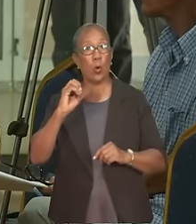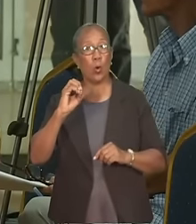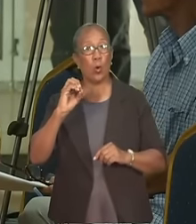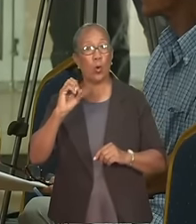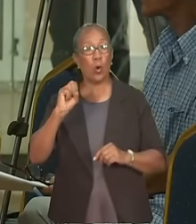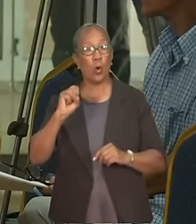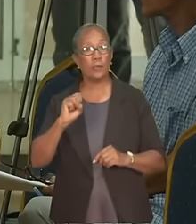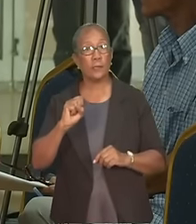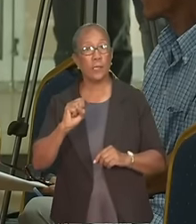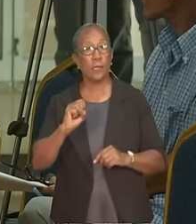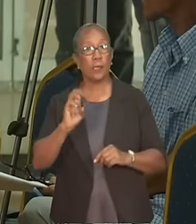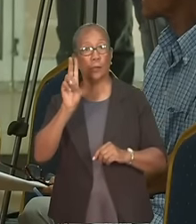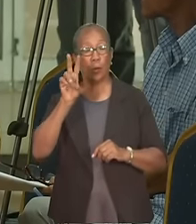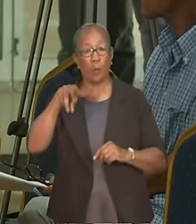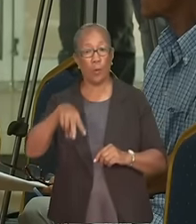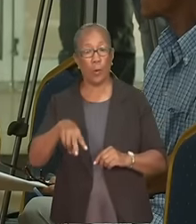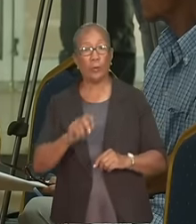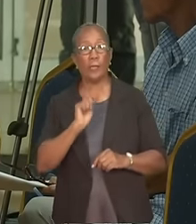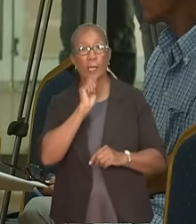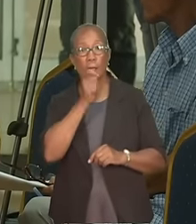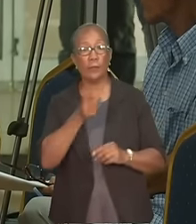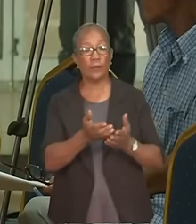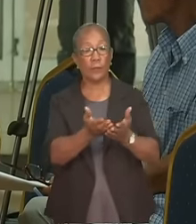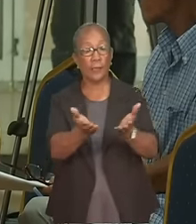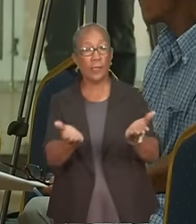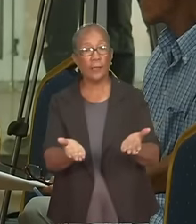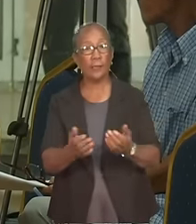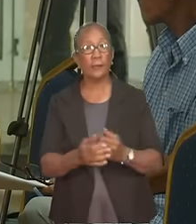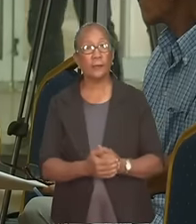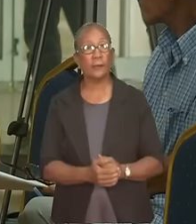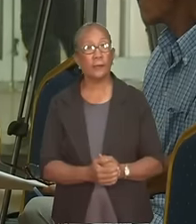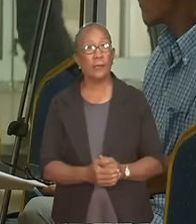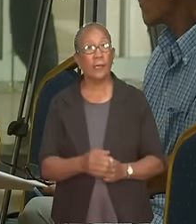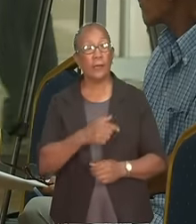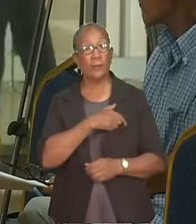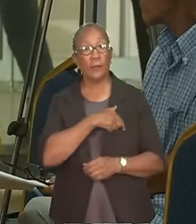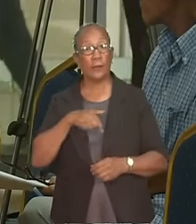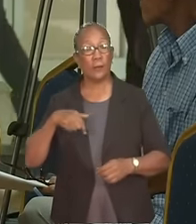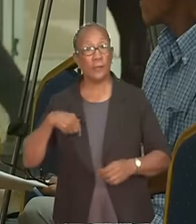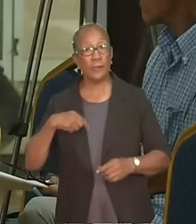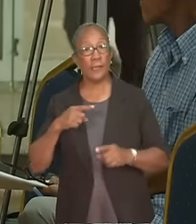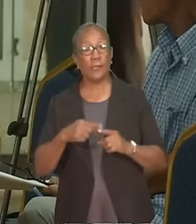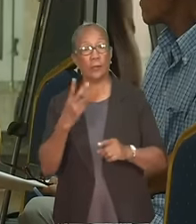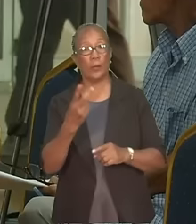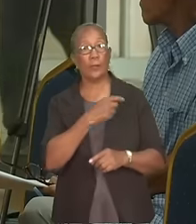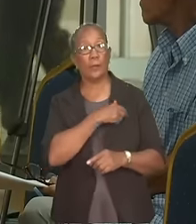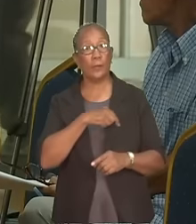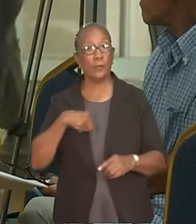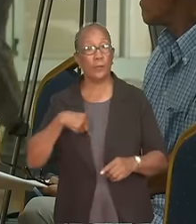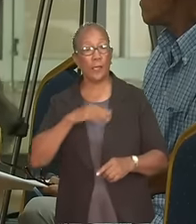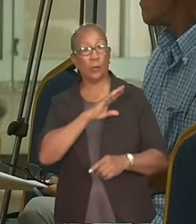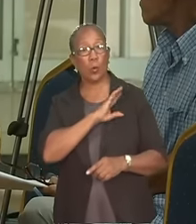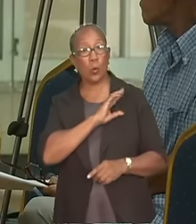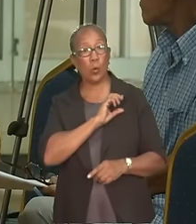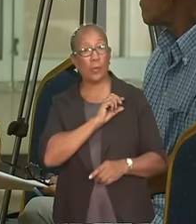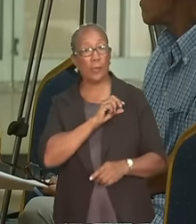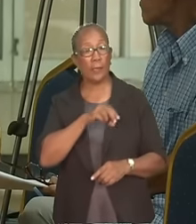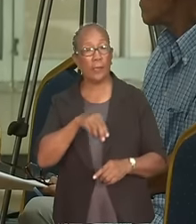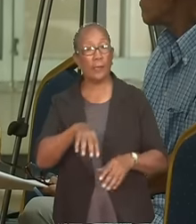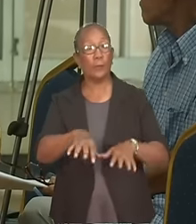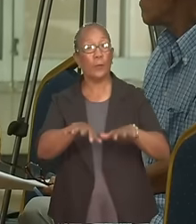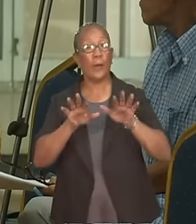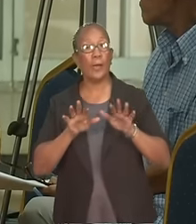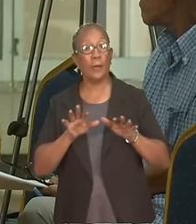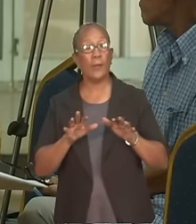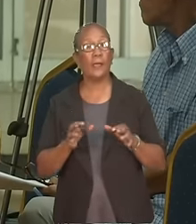ingediend bij het kabinet van de president, zowel bij het kabinet van de vicepresident, zelfs bij het parlement. In hoeverre is